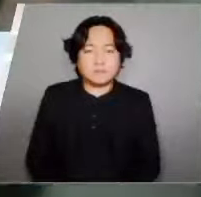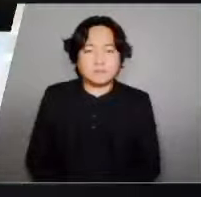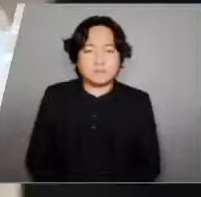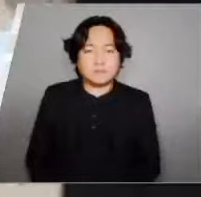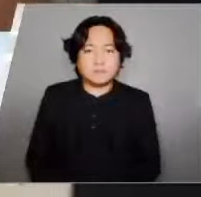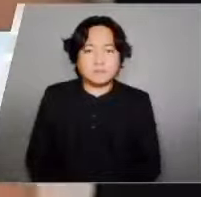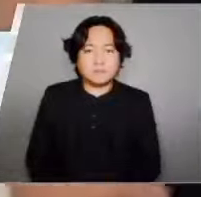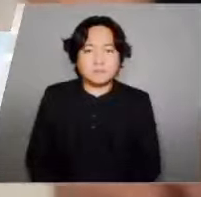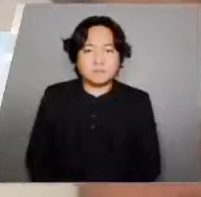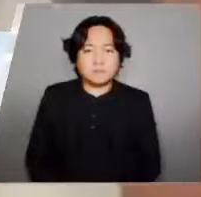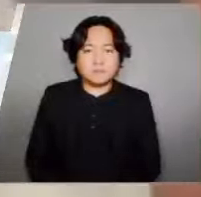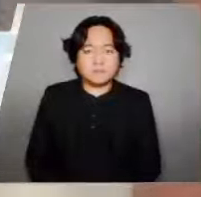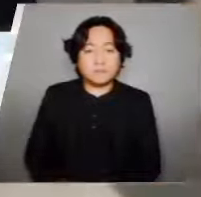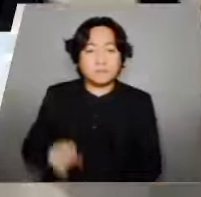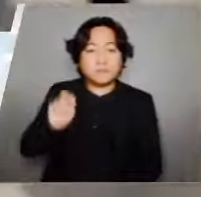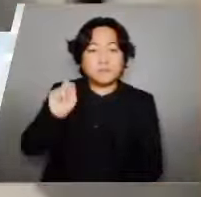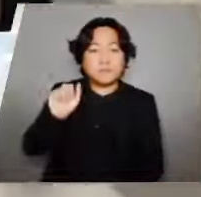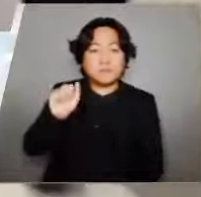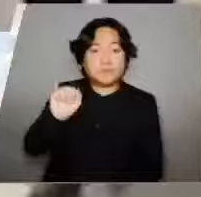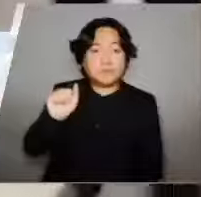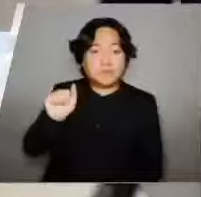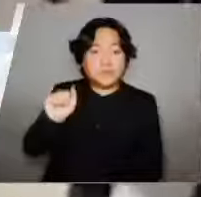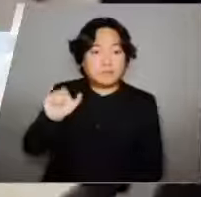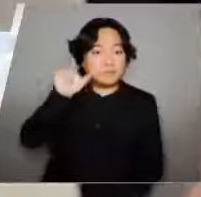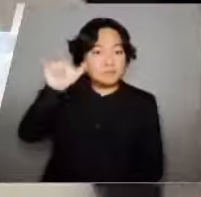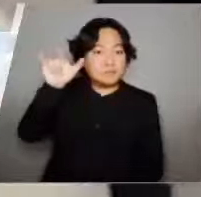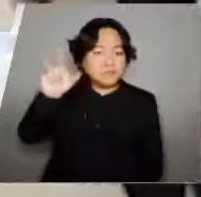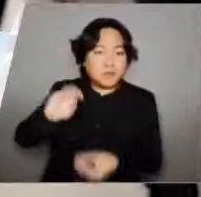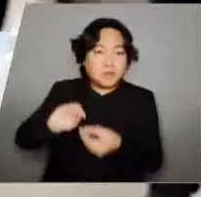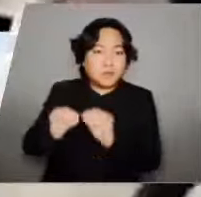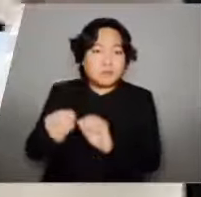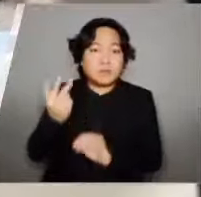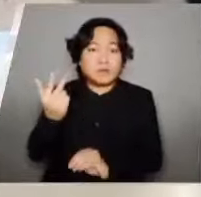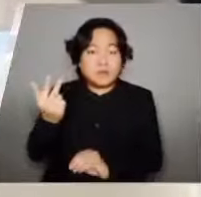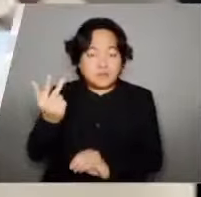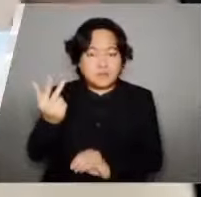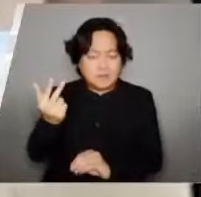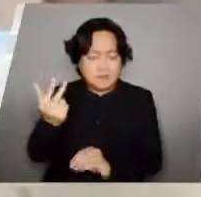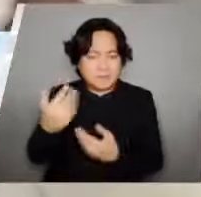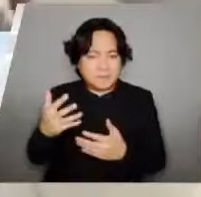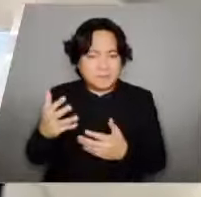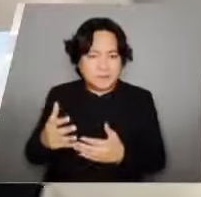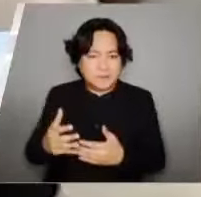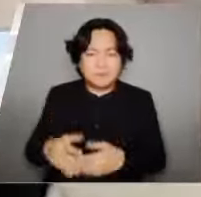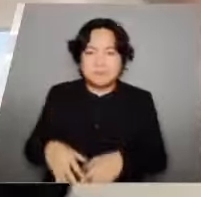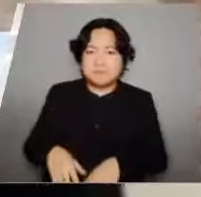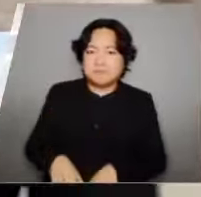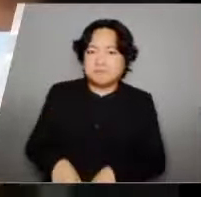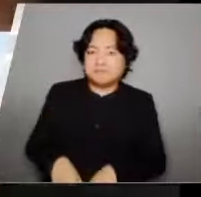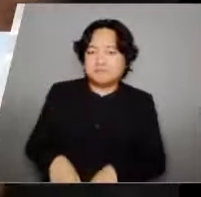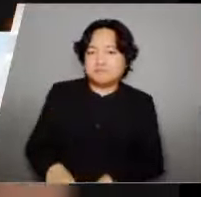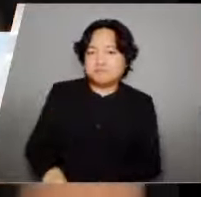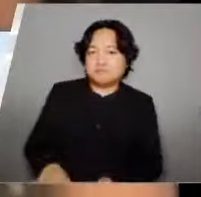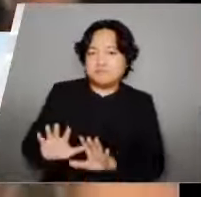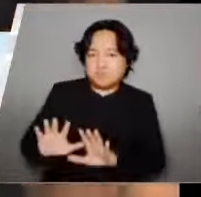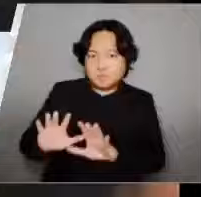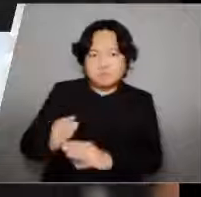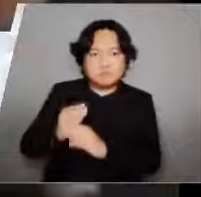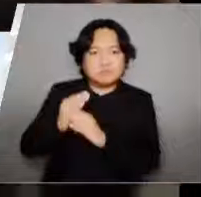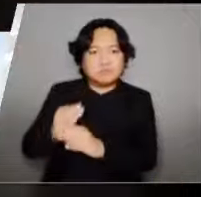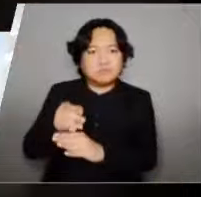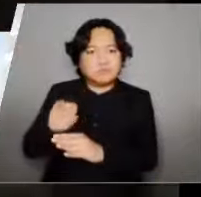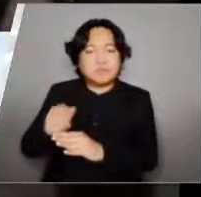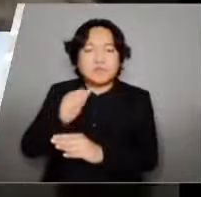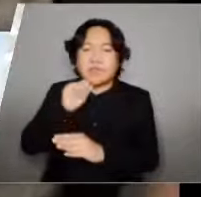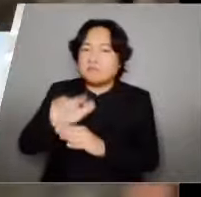Hinarang sa NAIA Terminal 3 ng Bureau of Immigration at Presidential Anti-Organized Crime Commission o PAOK si Tony Yang, kapatid ng dating